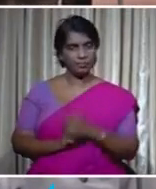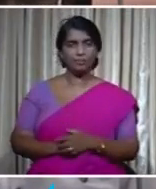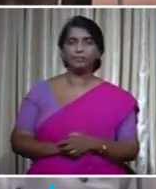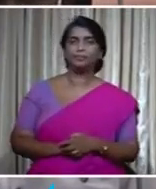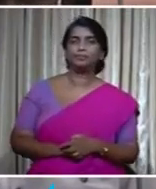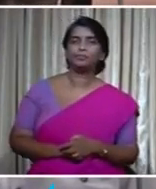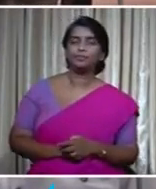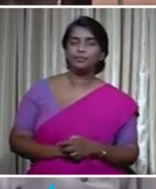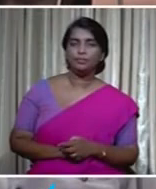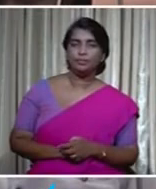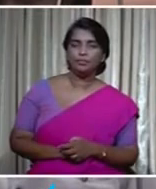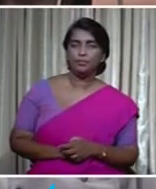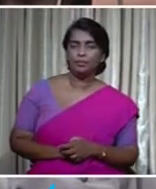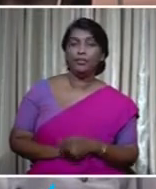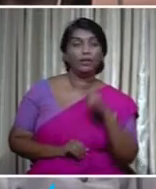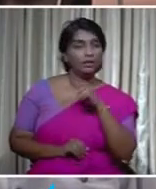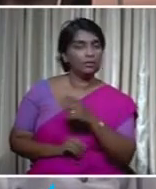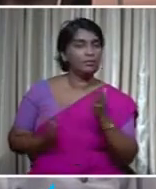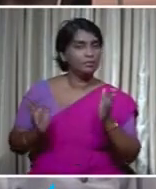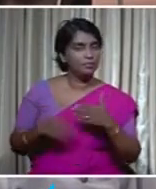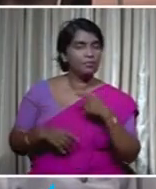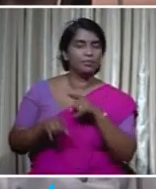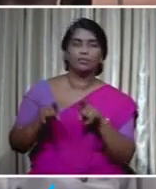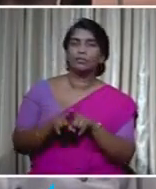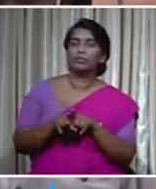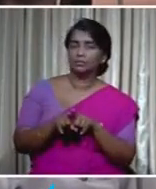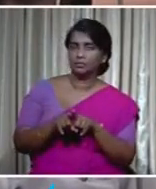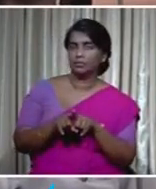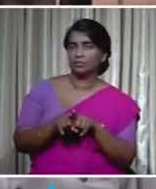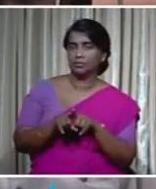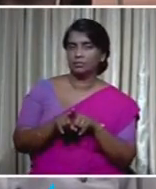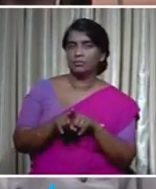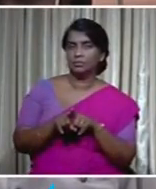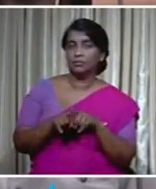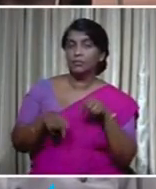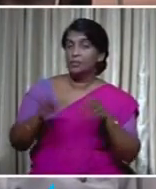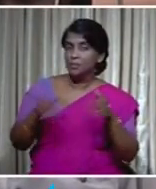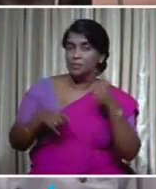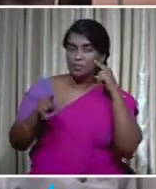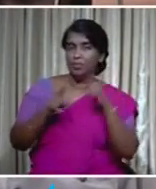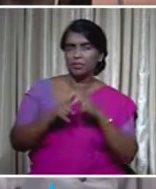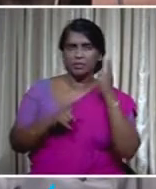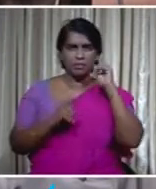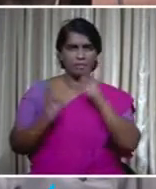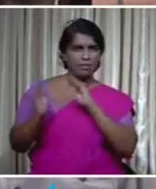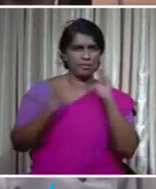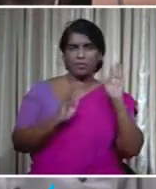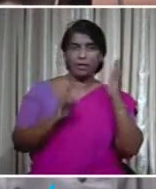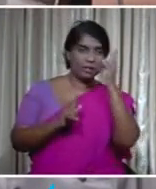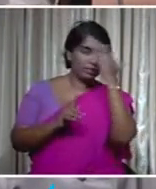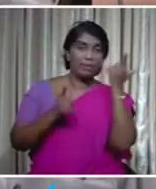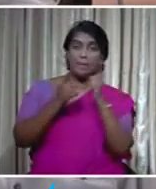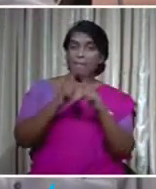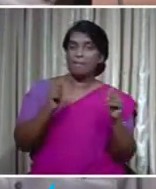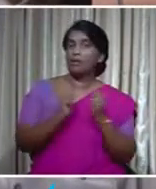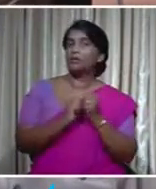நீங்கள் தாமதிக்காது இந்த ஆளணி திட்டத்தை உருவாக்குவதன் மூலம் குறிப்பாக தமிழ் மொழி மூல பணிகளை கவனிப்பதற்கென்று ஒரு